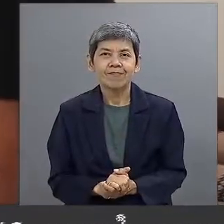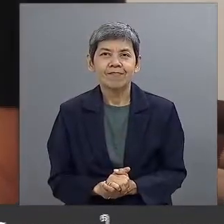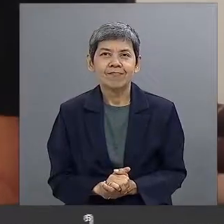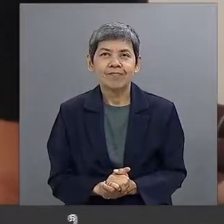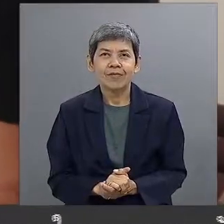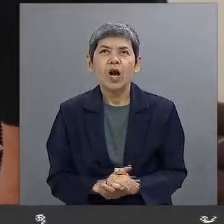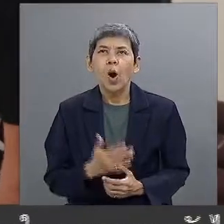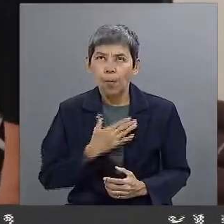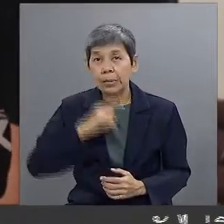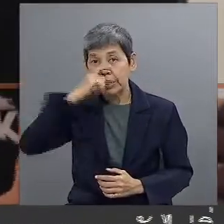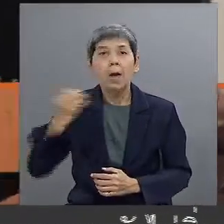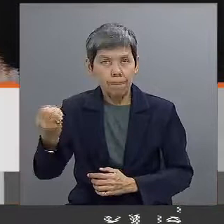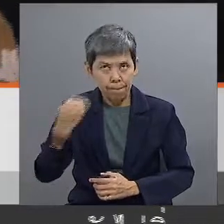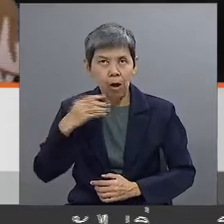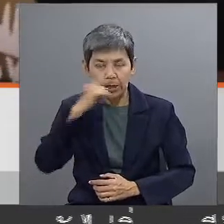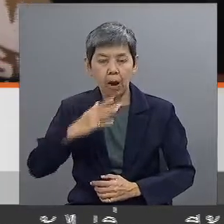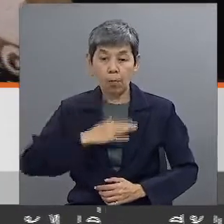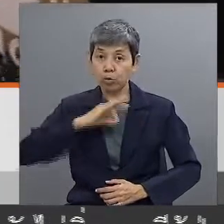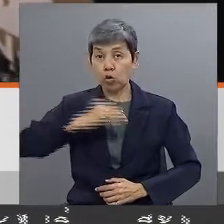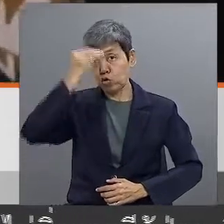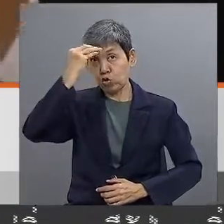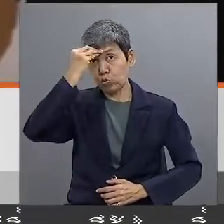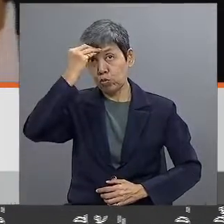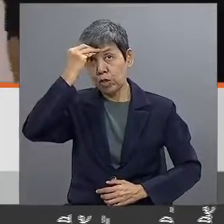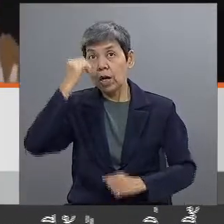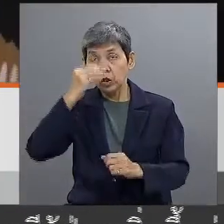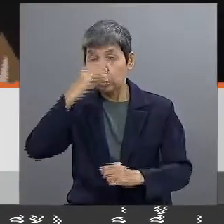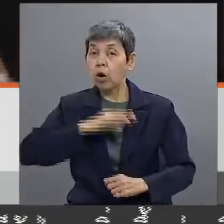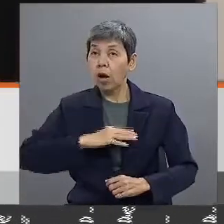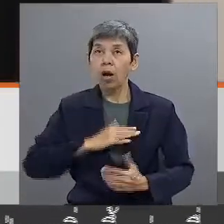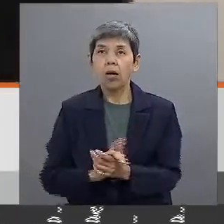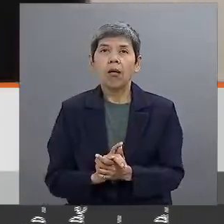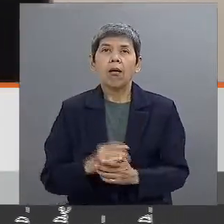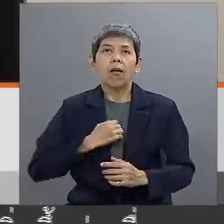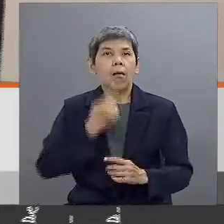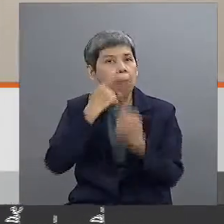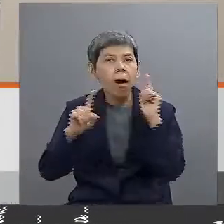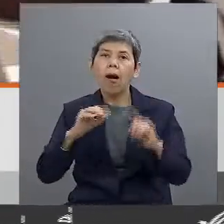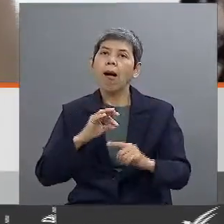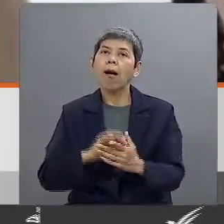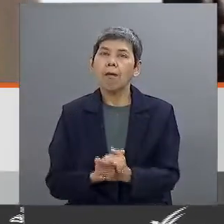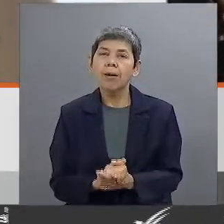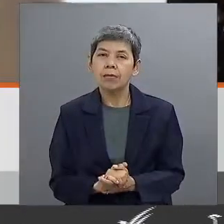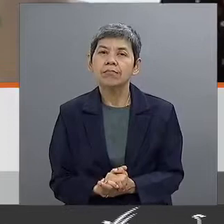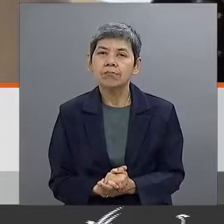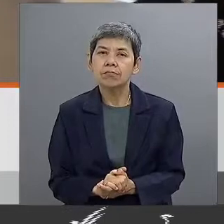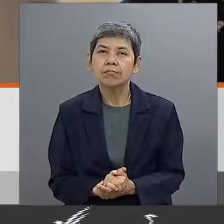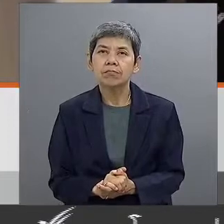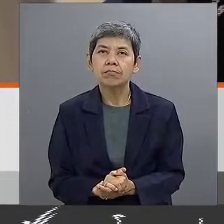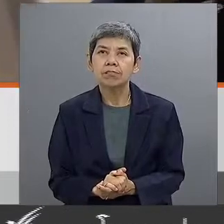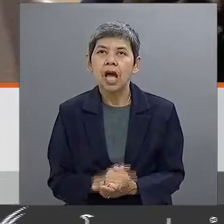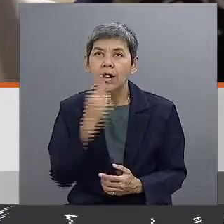อกแต่สำหรับคนญี่ปุ่นสำหรับโดยเฉพาะสำหรับผมเผ็ดมากใช่ไหมครับอาหารที่เ